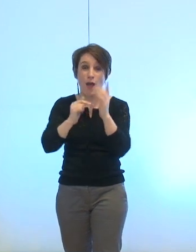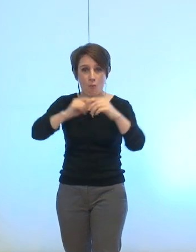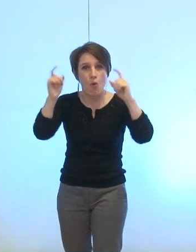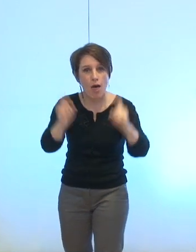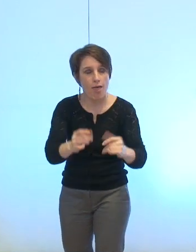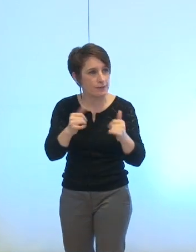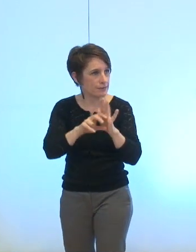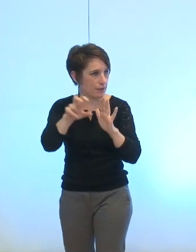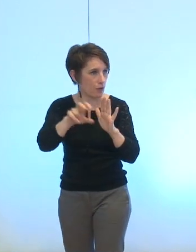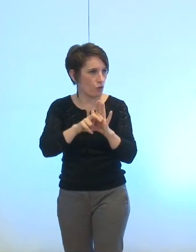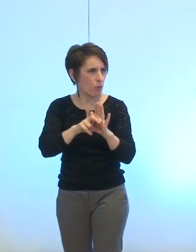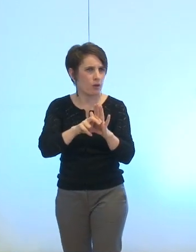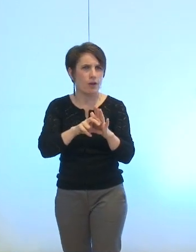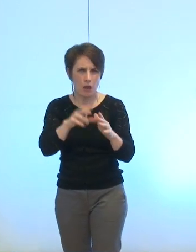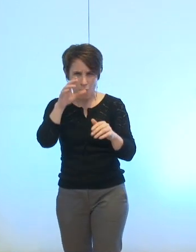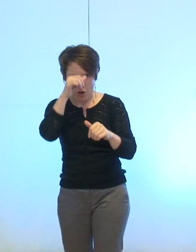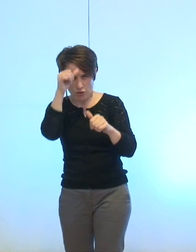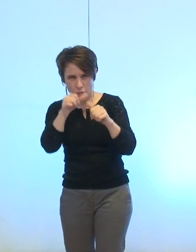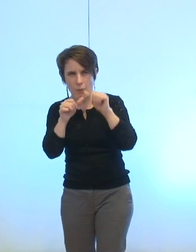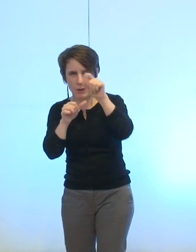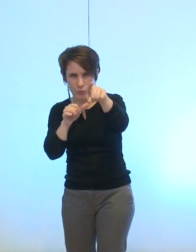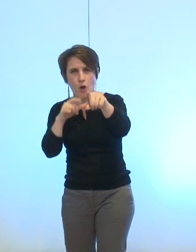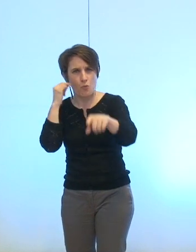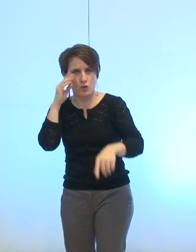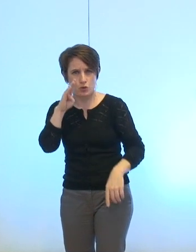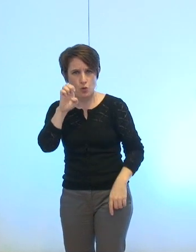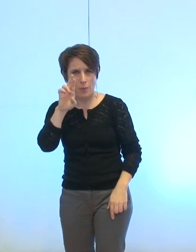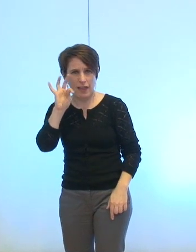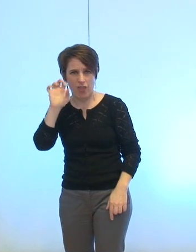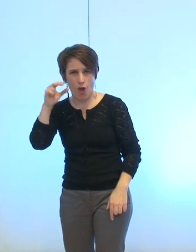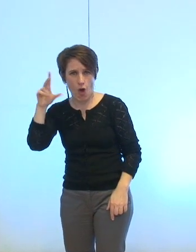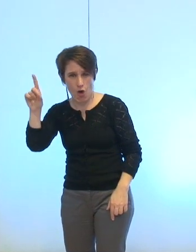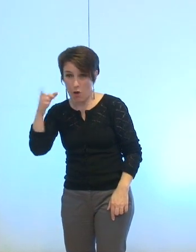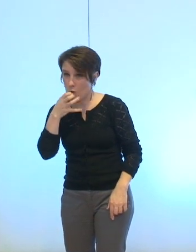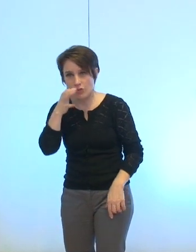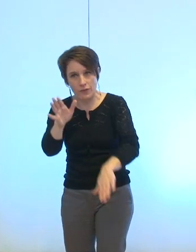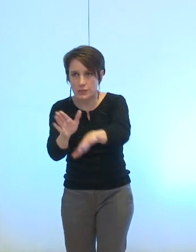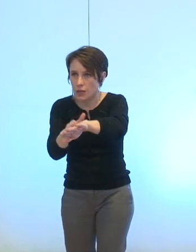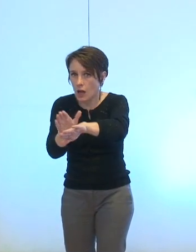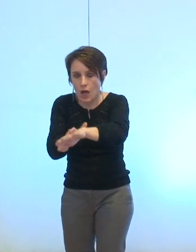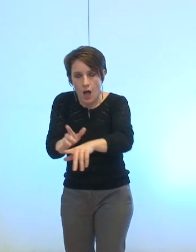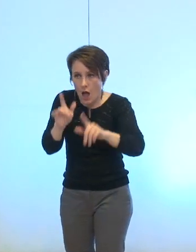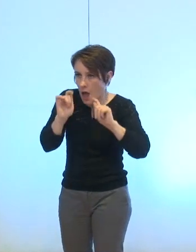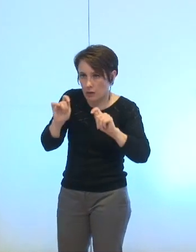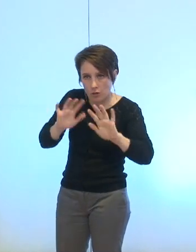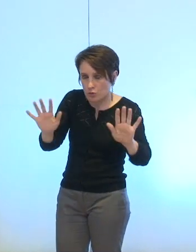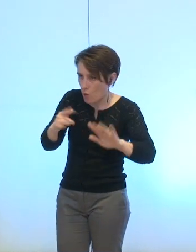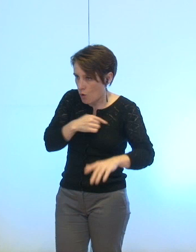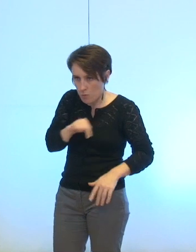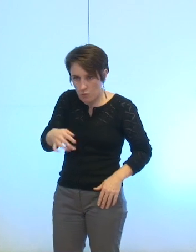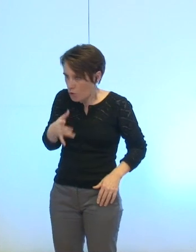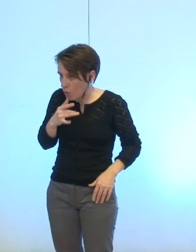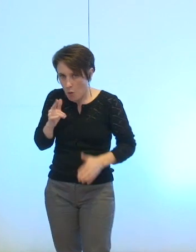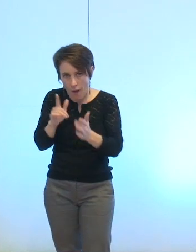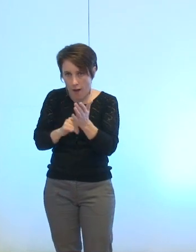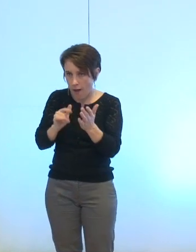c'était une fois vous une fois Monsieur Bertrand c'était et l'un et l'autre lorsque je vous disais clairement que nous n'avions plus justement les